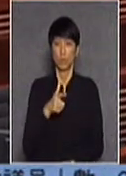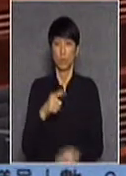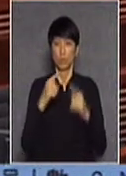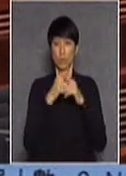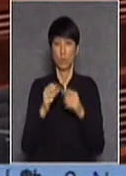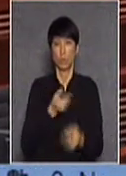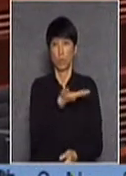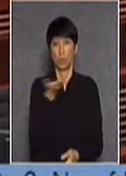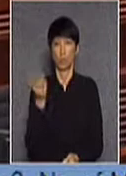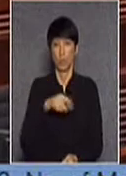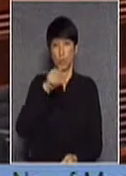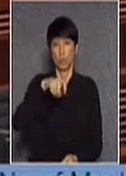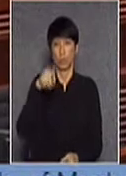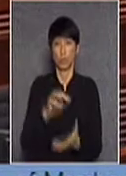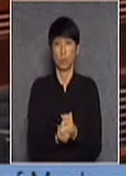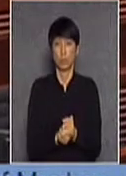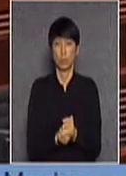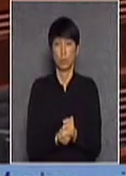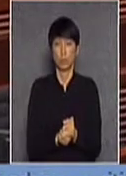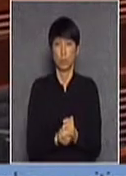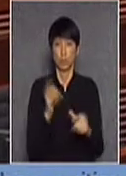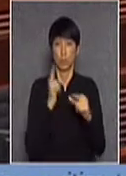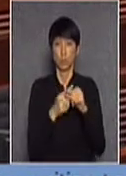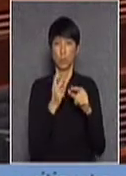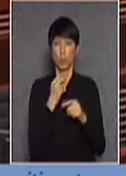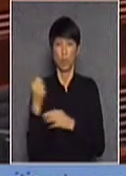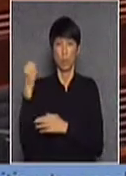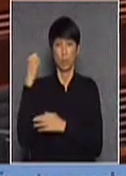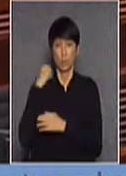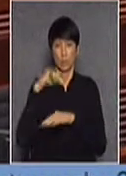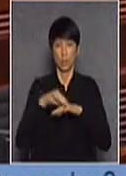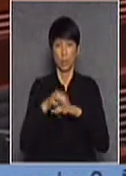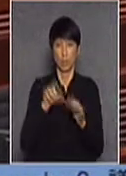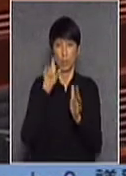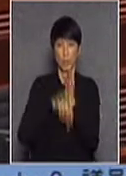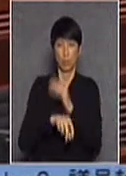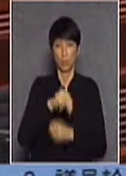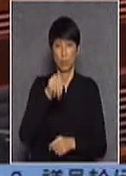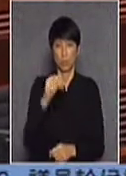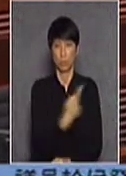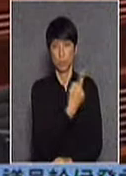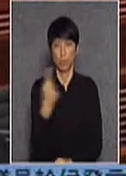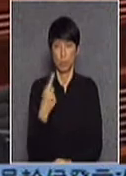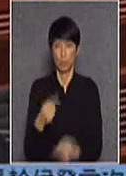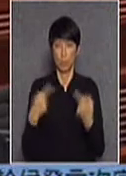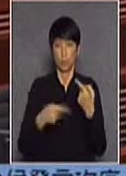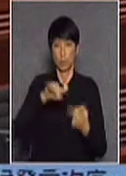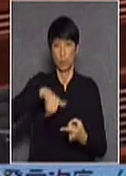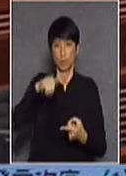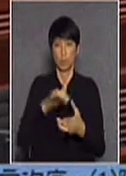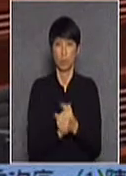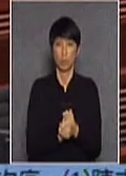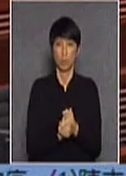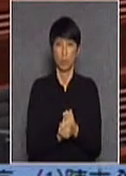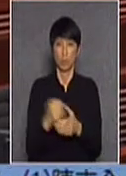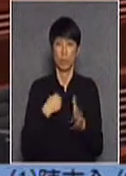元，再向每人的中央公積金注資7000元，每人可得到16000元。我舉